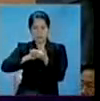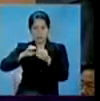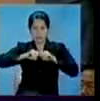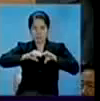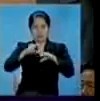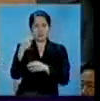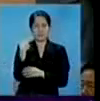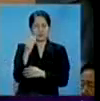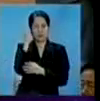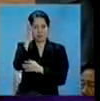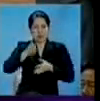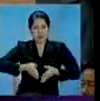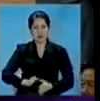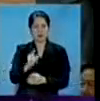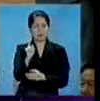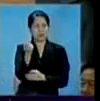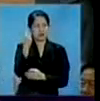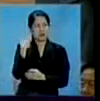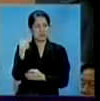ครึ่งหนึ่งในชาติหน้านะ